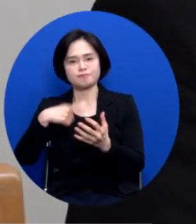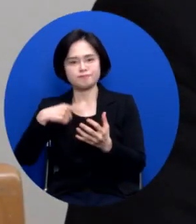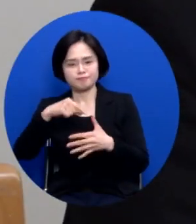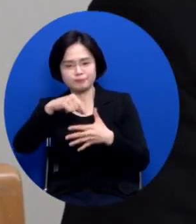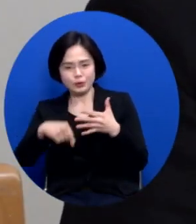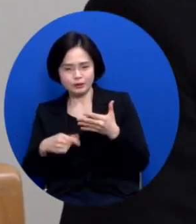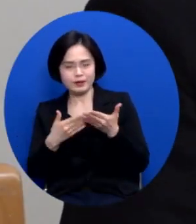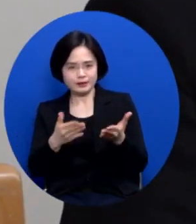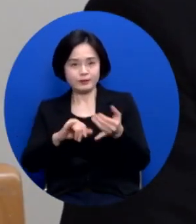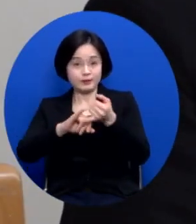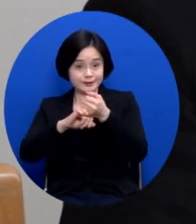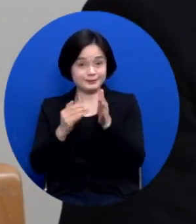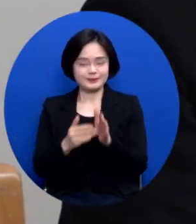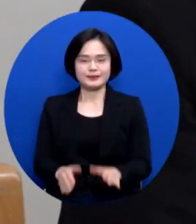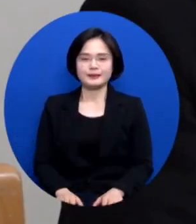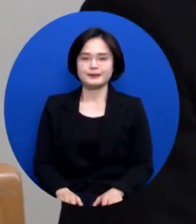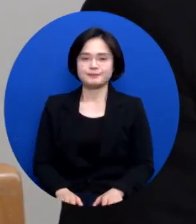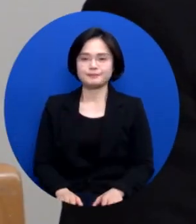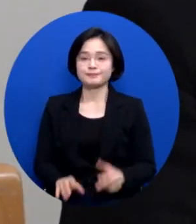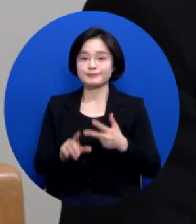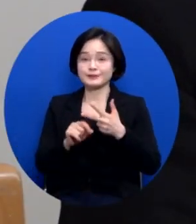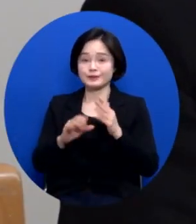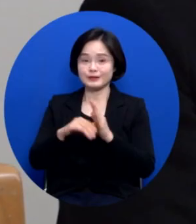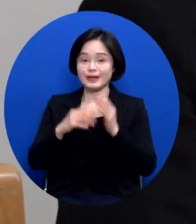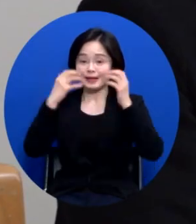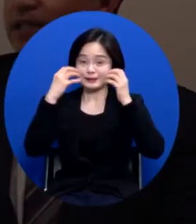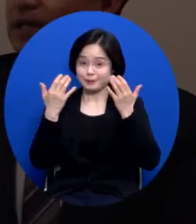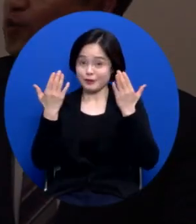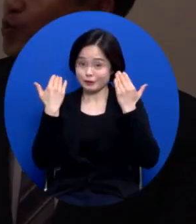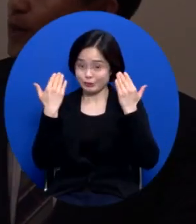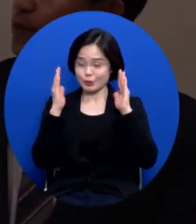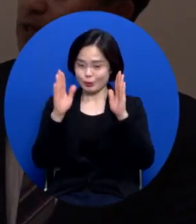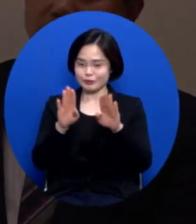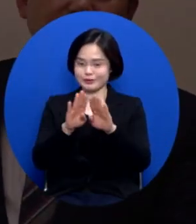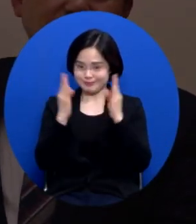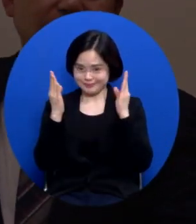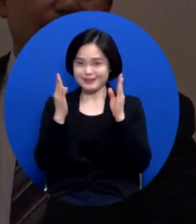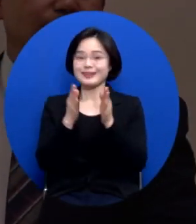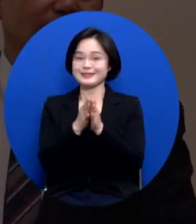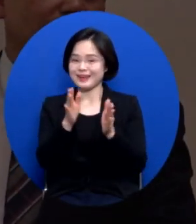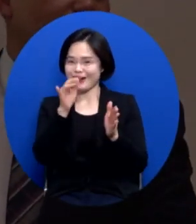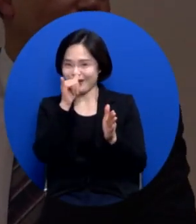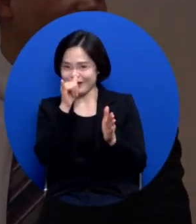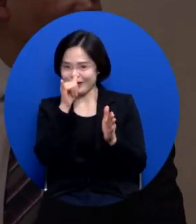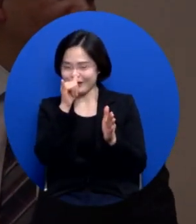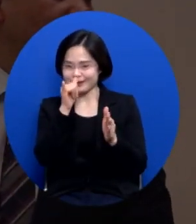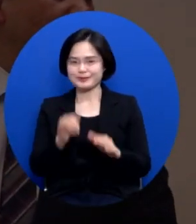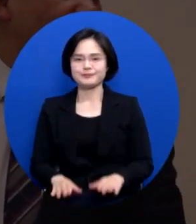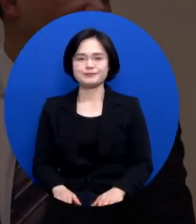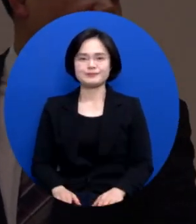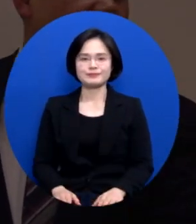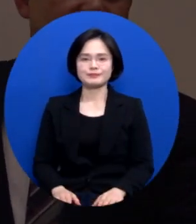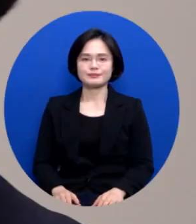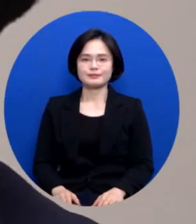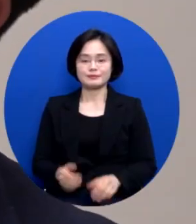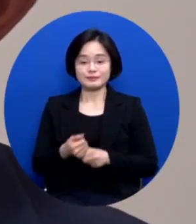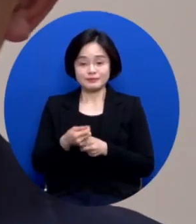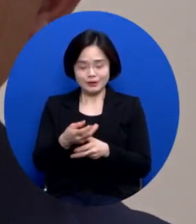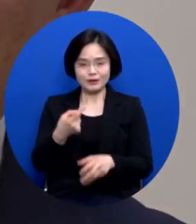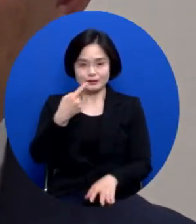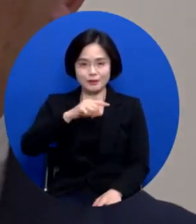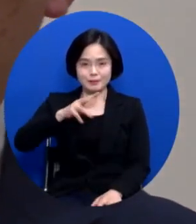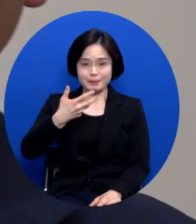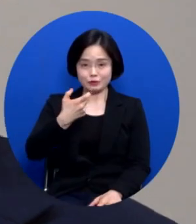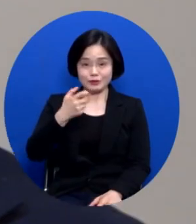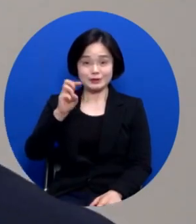밝혔습니다. 오는 7월 썸머스쿨을 시작으로 개교하는 원 크리스천 아카데미는 1860제곱미터의 공간에